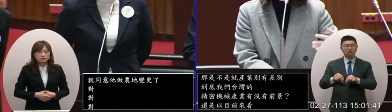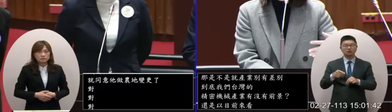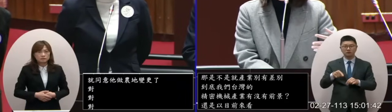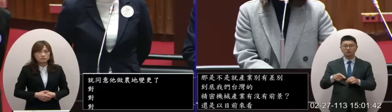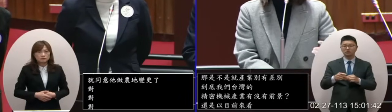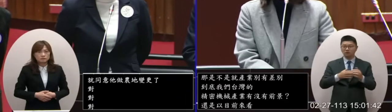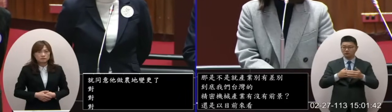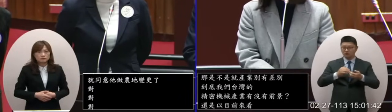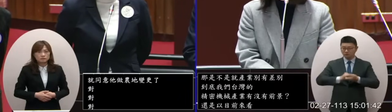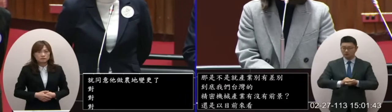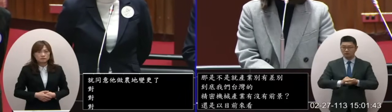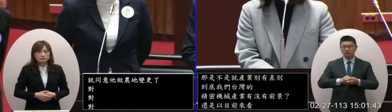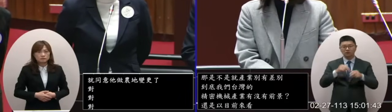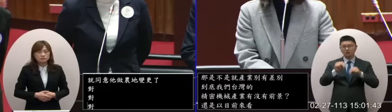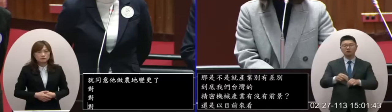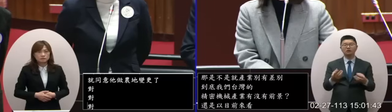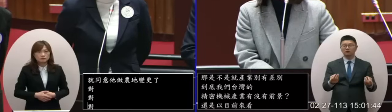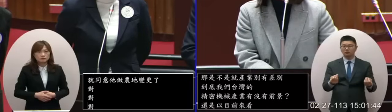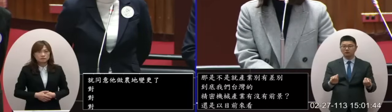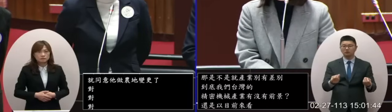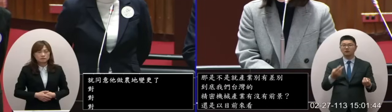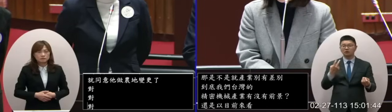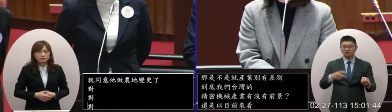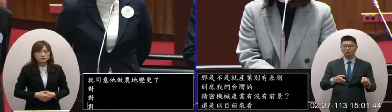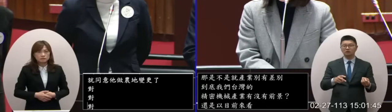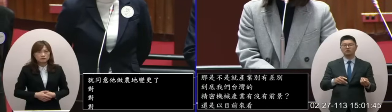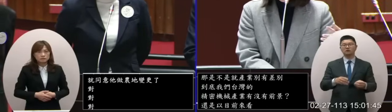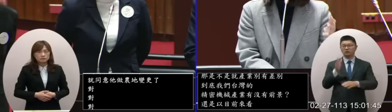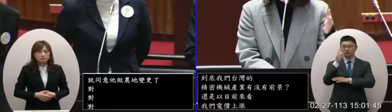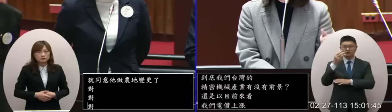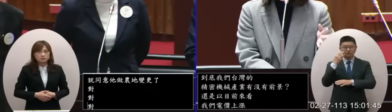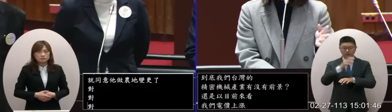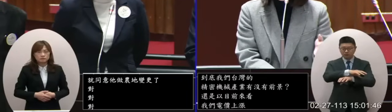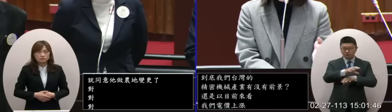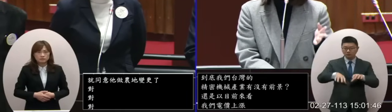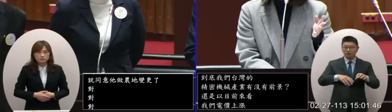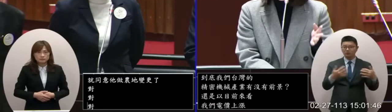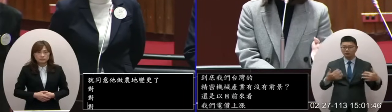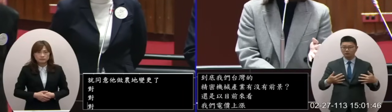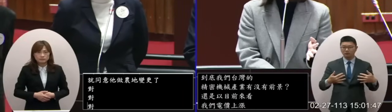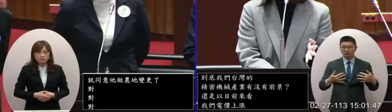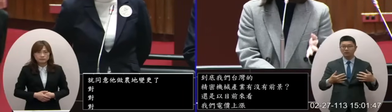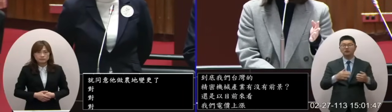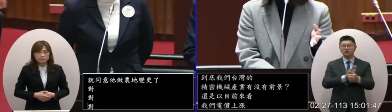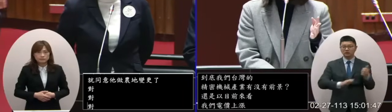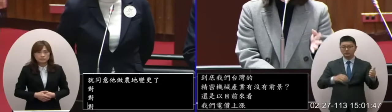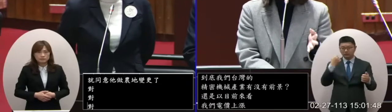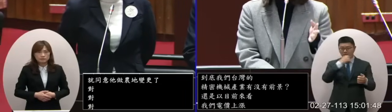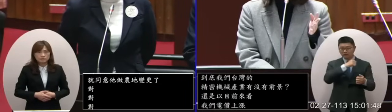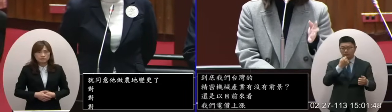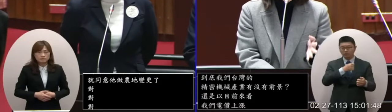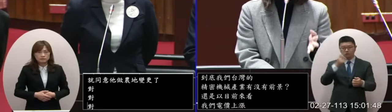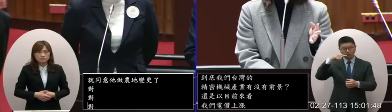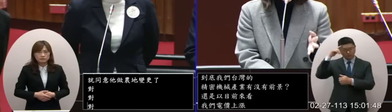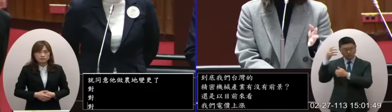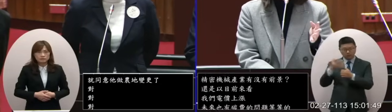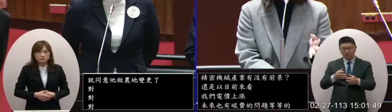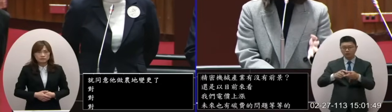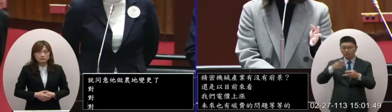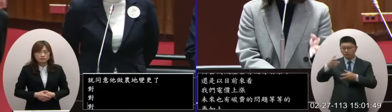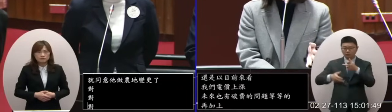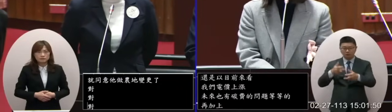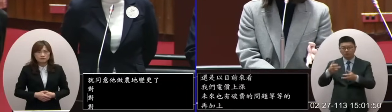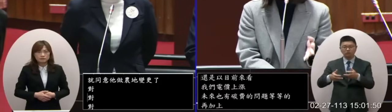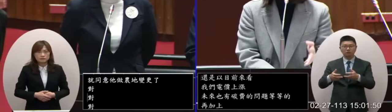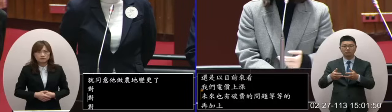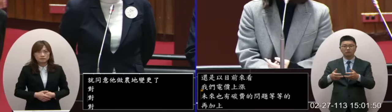协定都没有签订，再加上地缘政治的问题，让台湾的船产都发生了非常